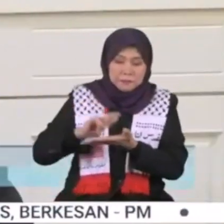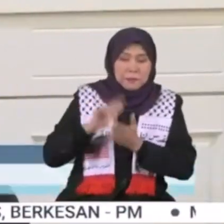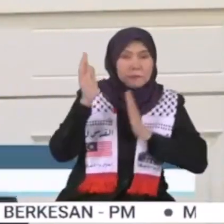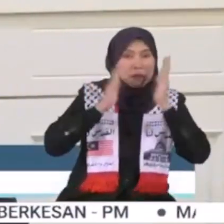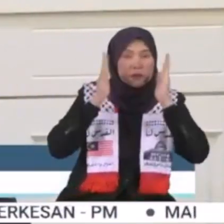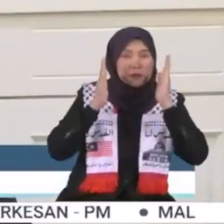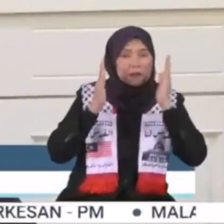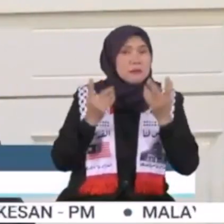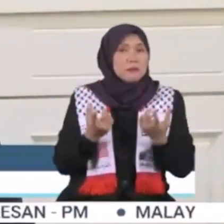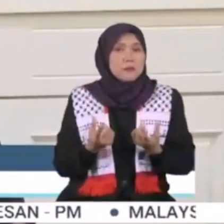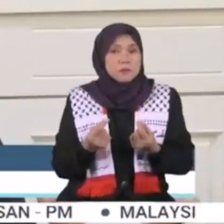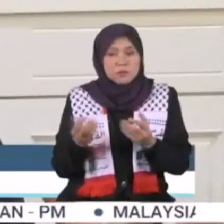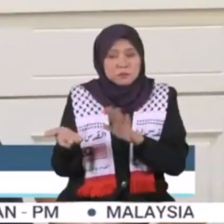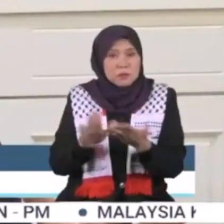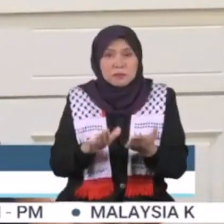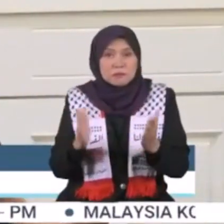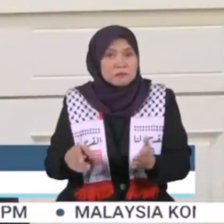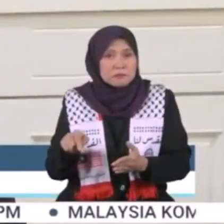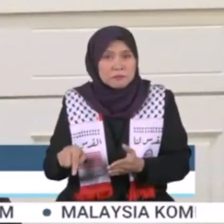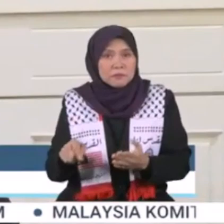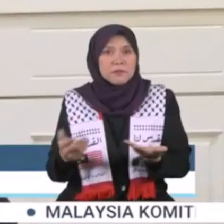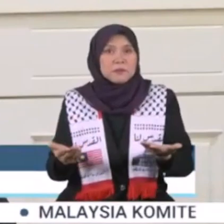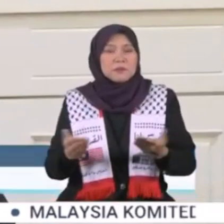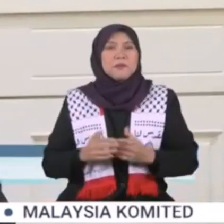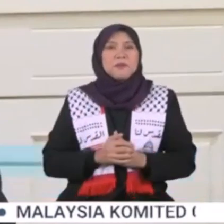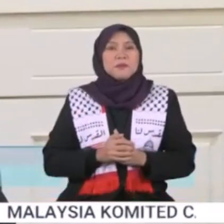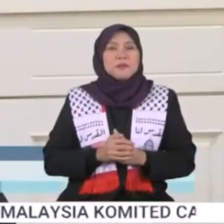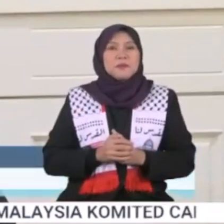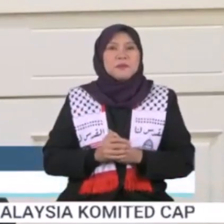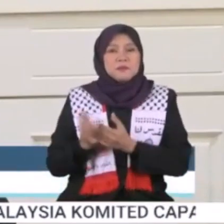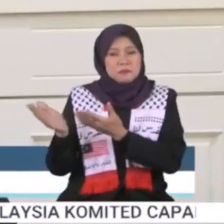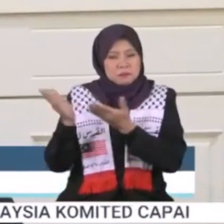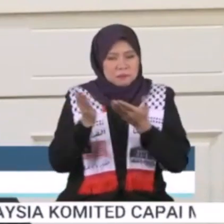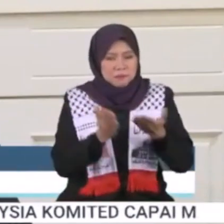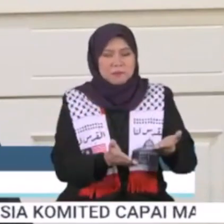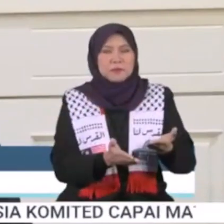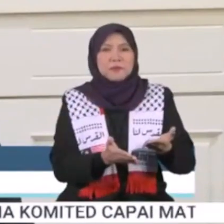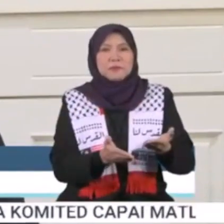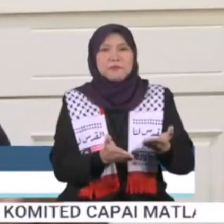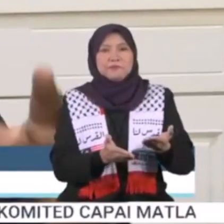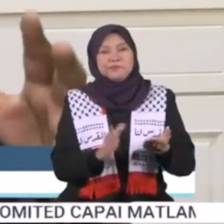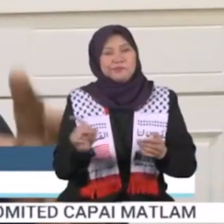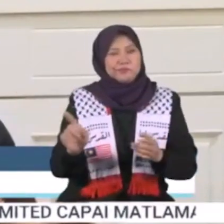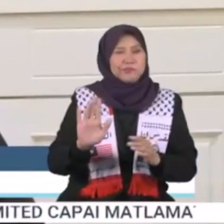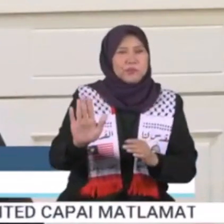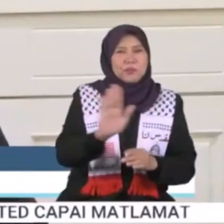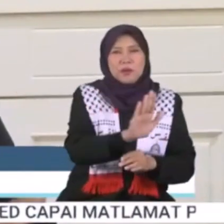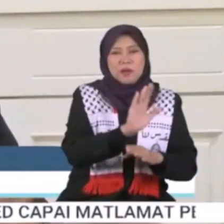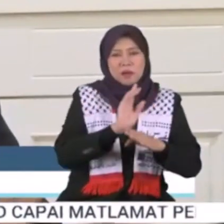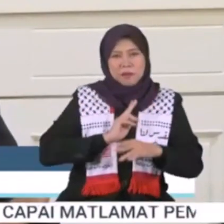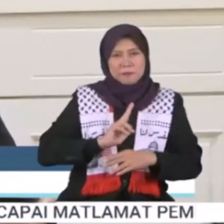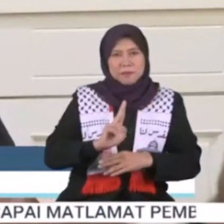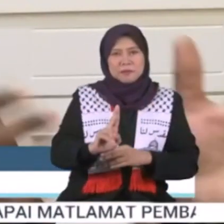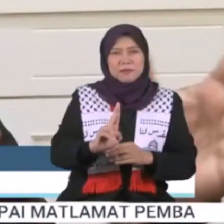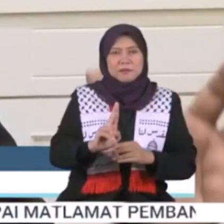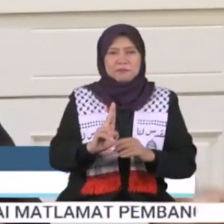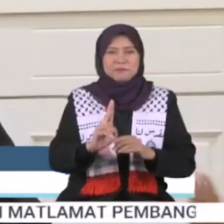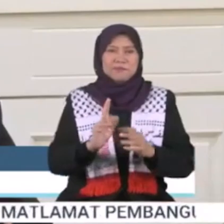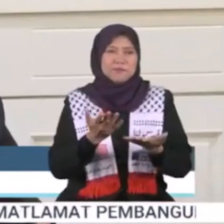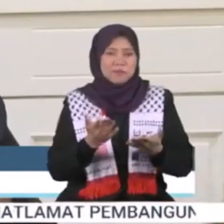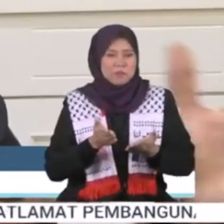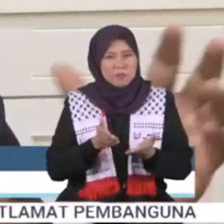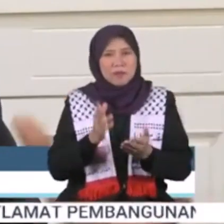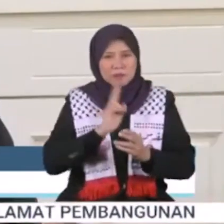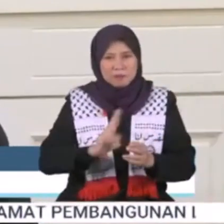apa yang perlu buat mereka jalankan ritual mereka dan terus terbumikan